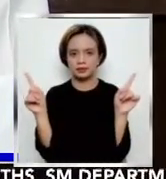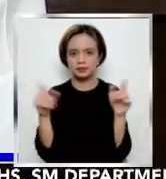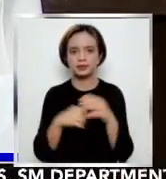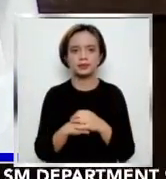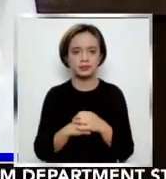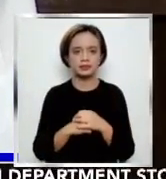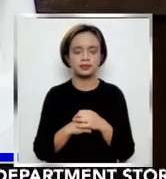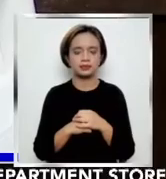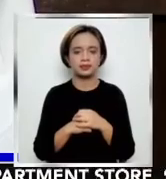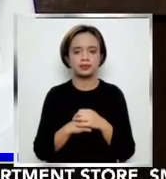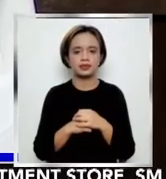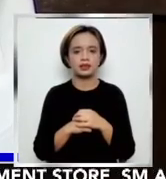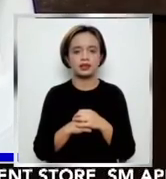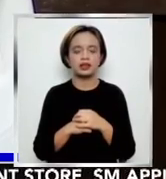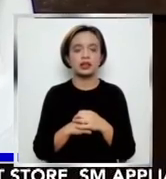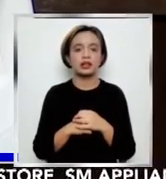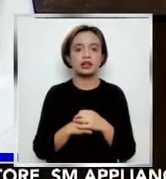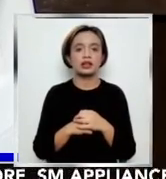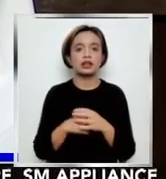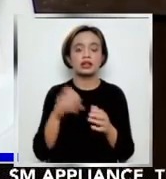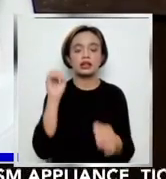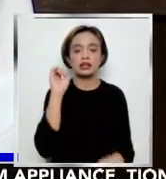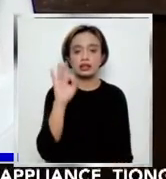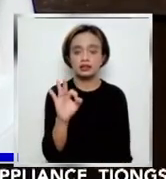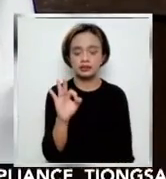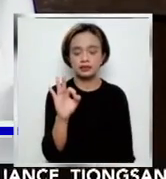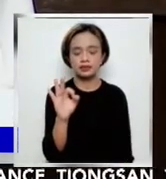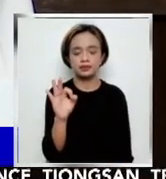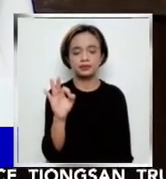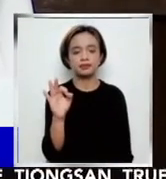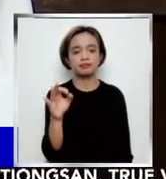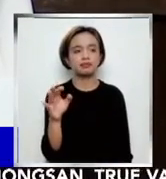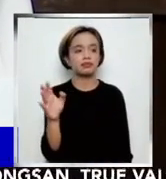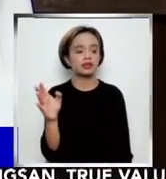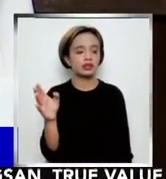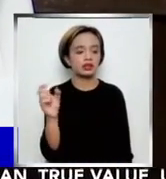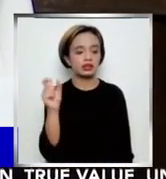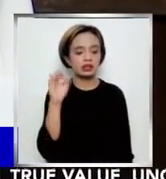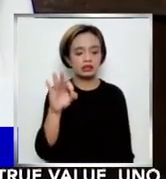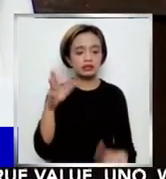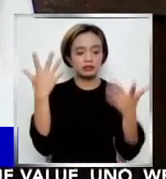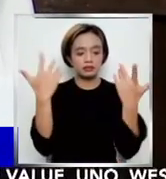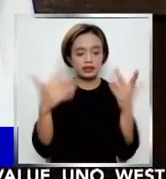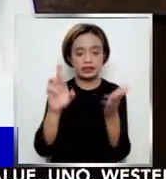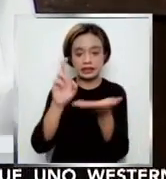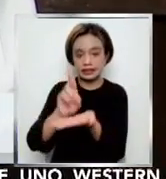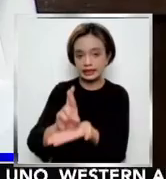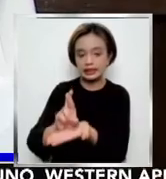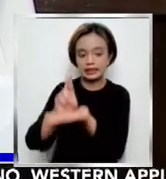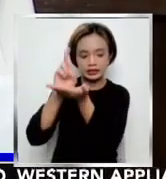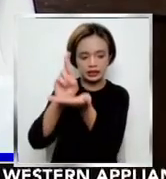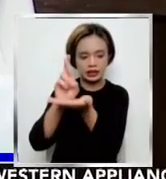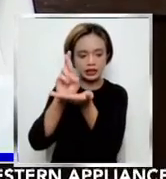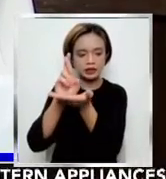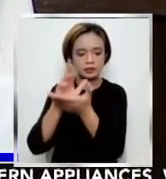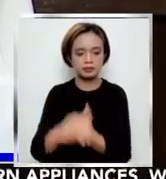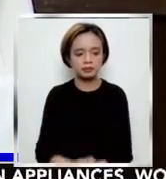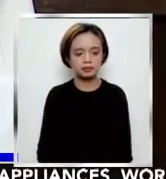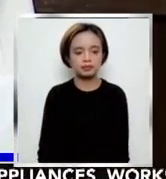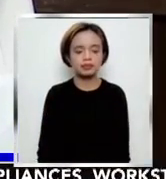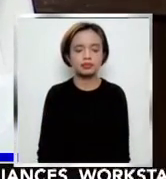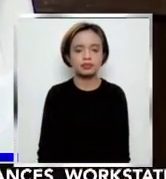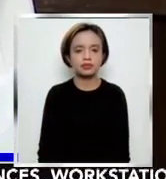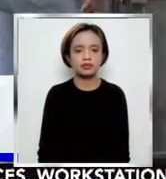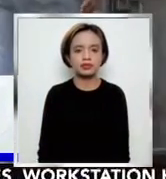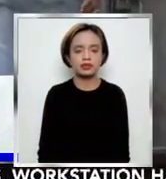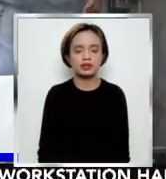kung naano naman na siya, na rehab na siya, and tapos yung good conduct niya